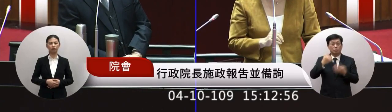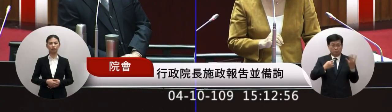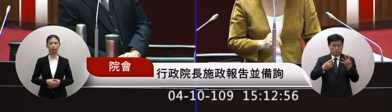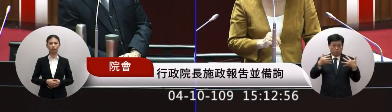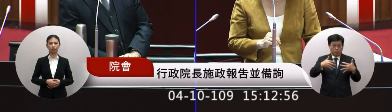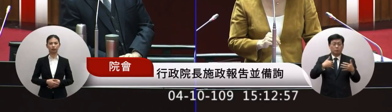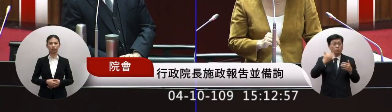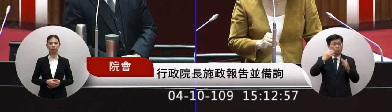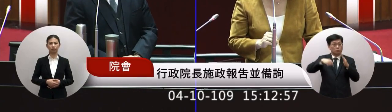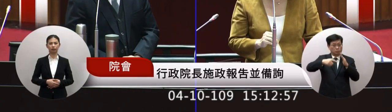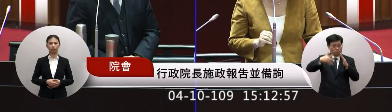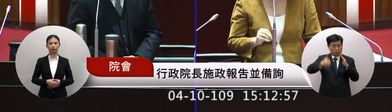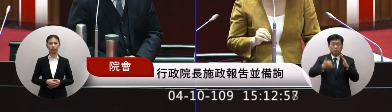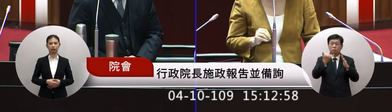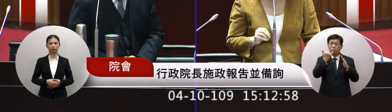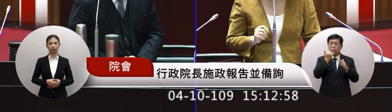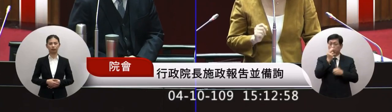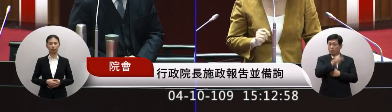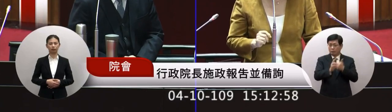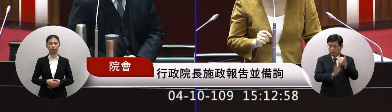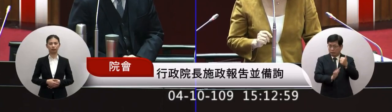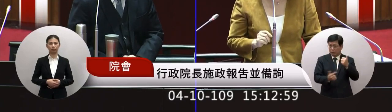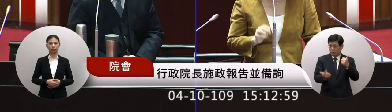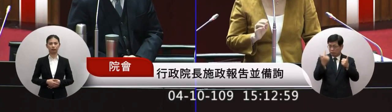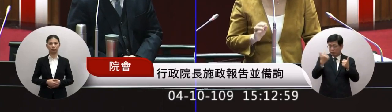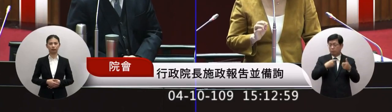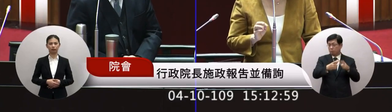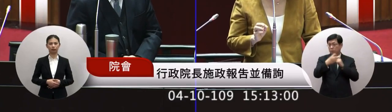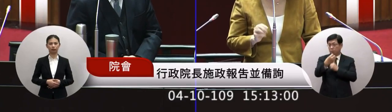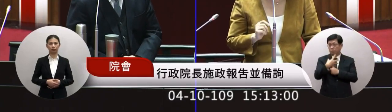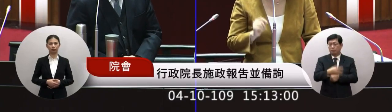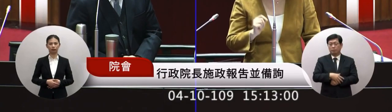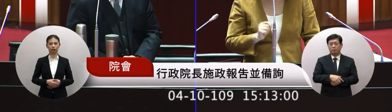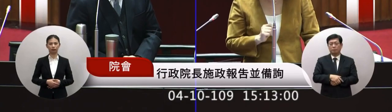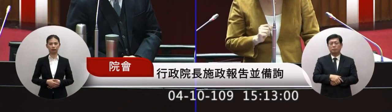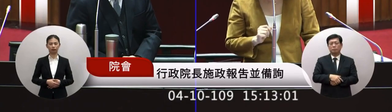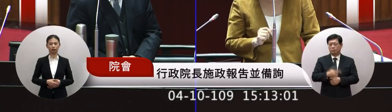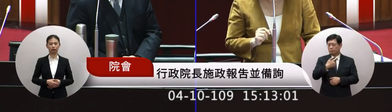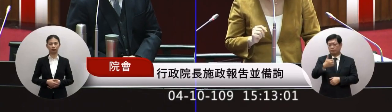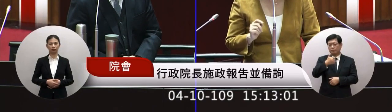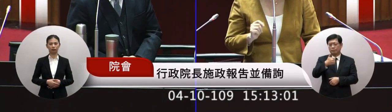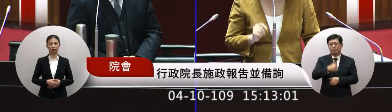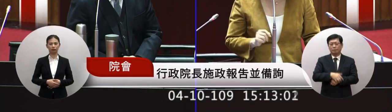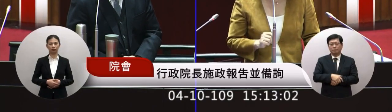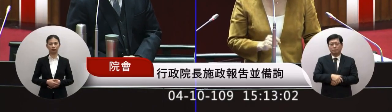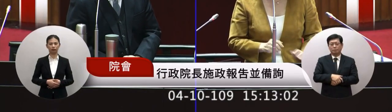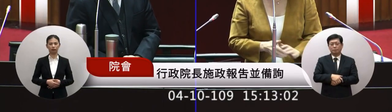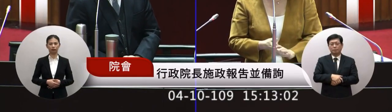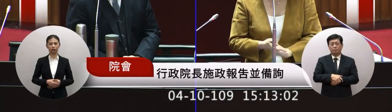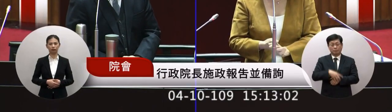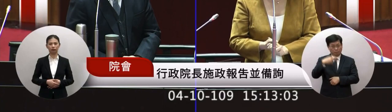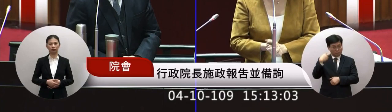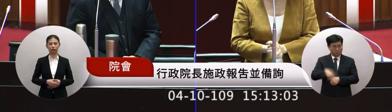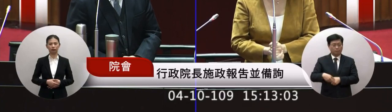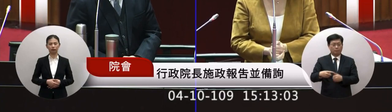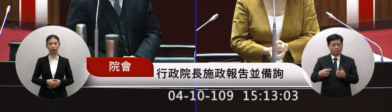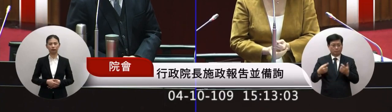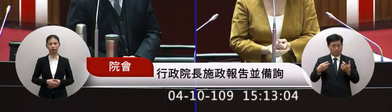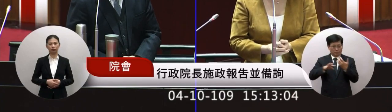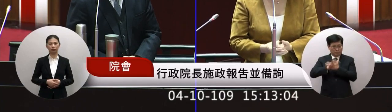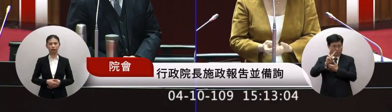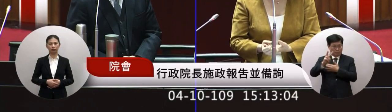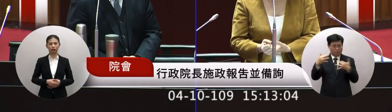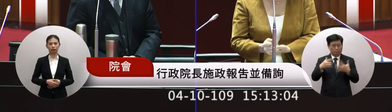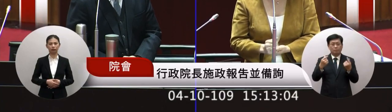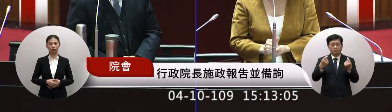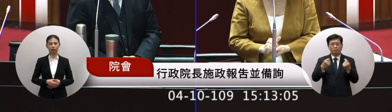如果院长可以请所属尽速回复的话呢，就非常感谢。但与此同时呢，我想还有